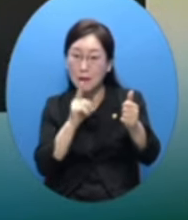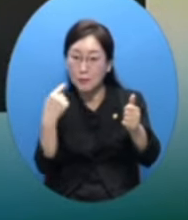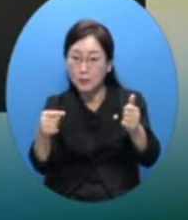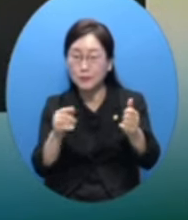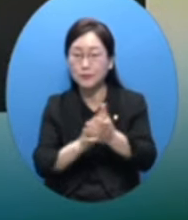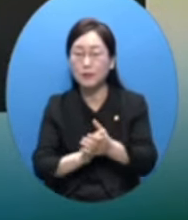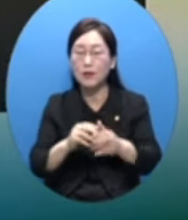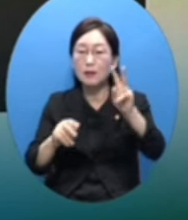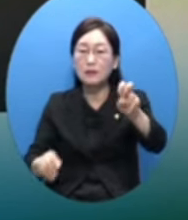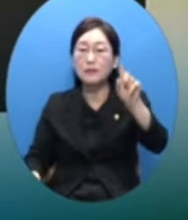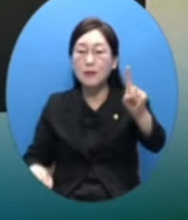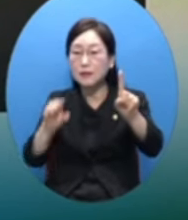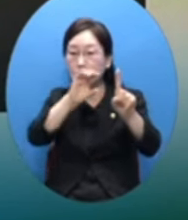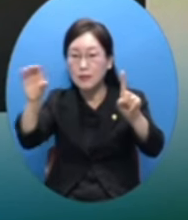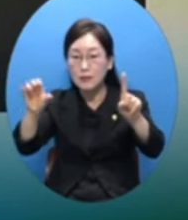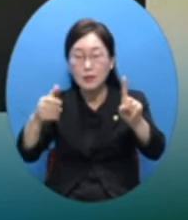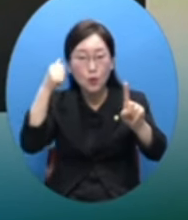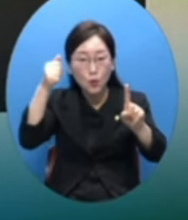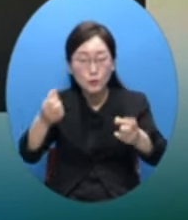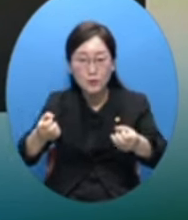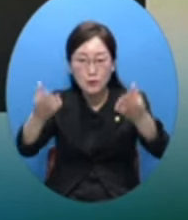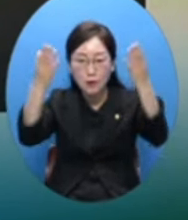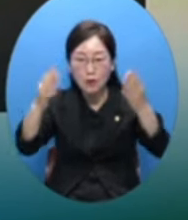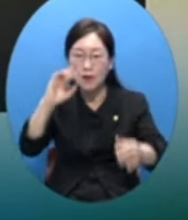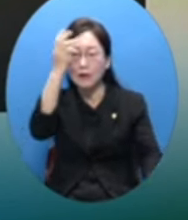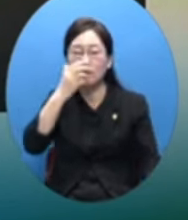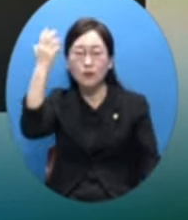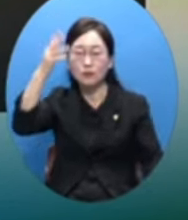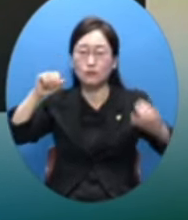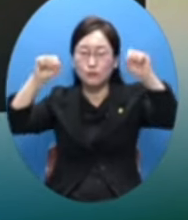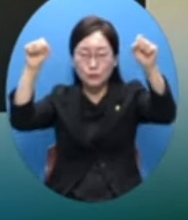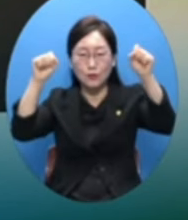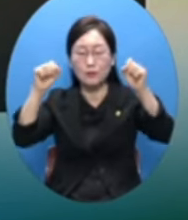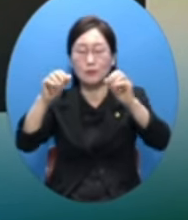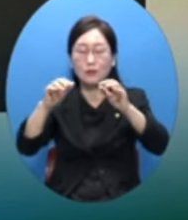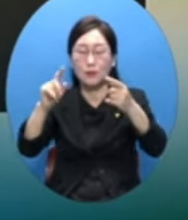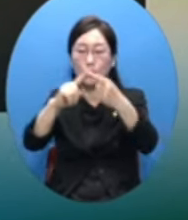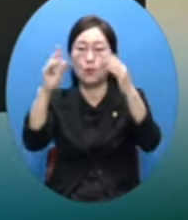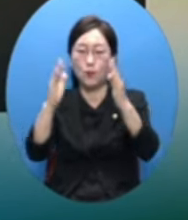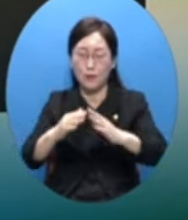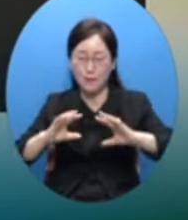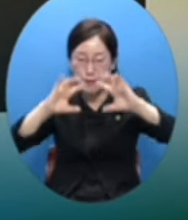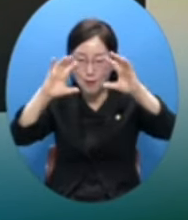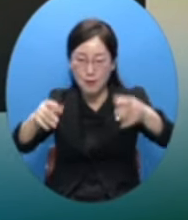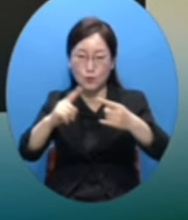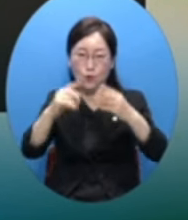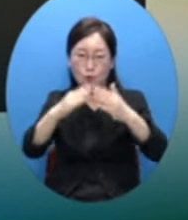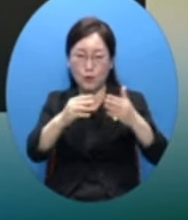21세기는 이 오순절 성령운동을 하는 교회들이 세계 교회를 이끌어갈 것이다.